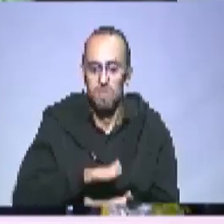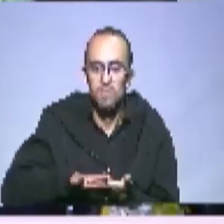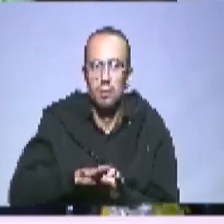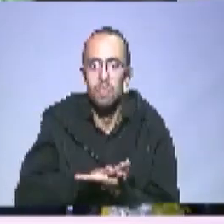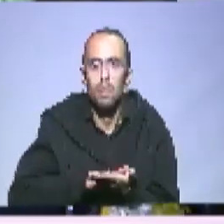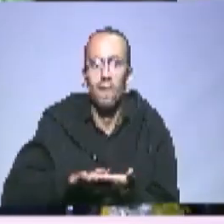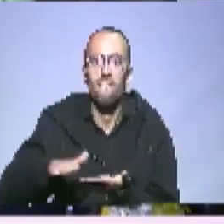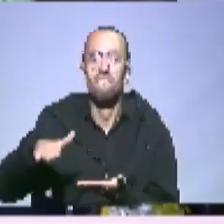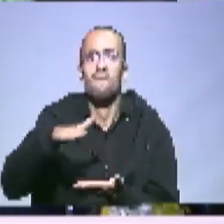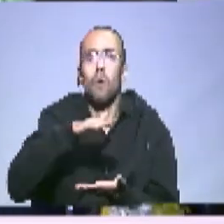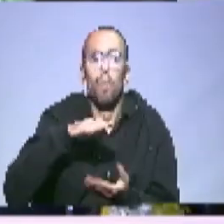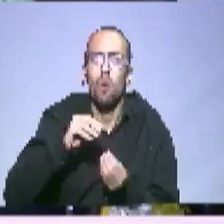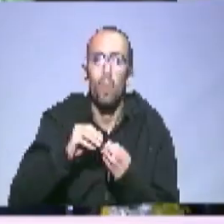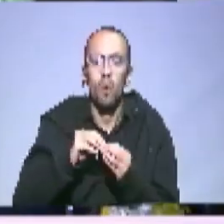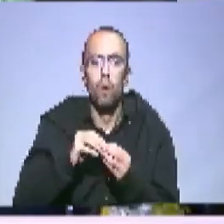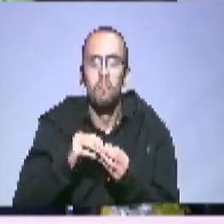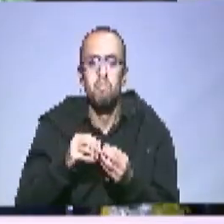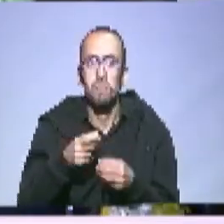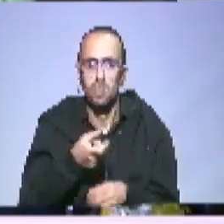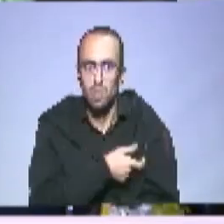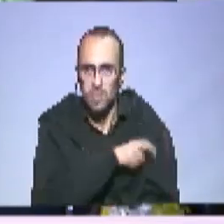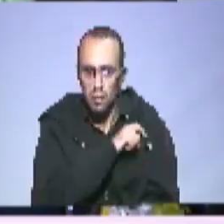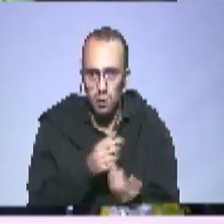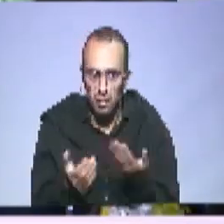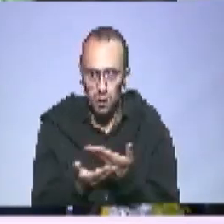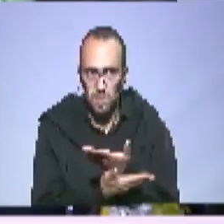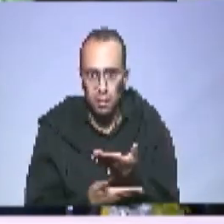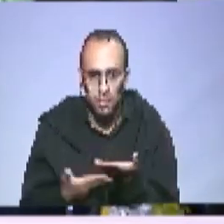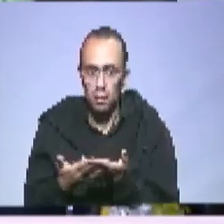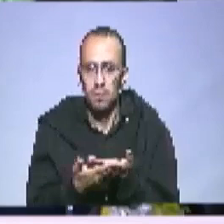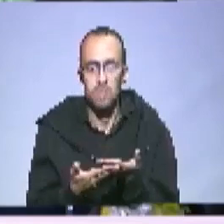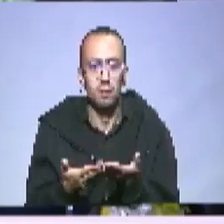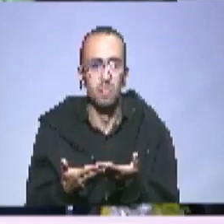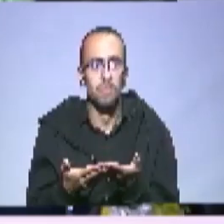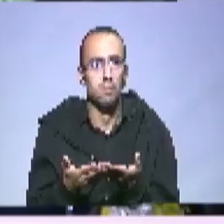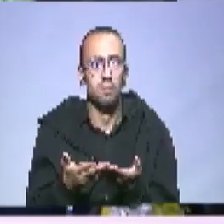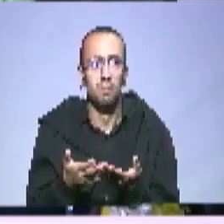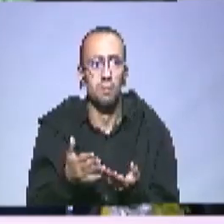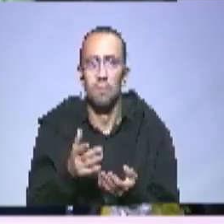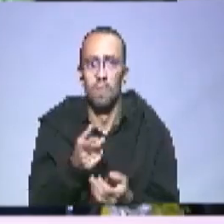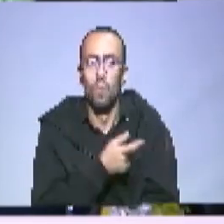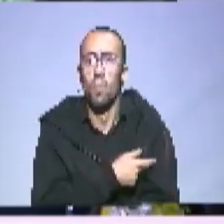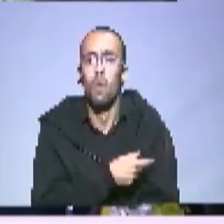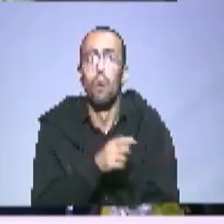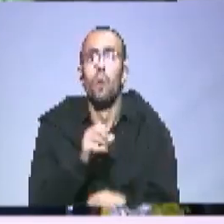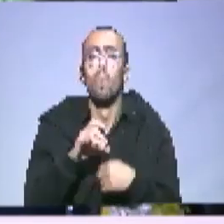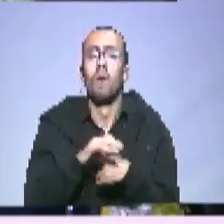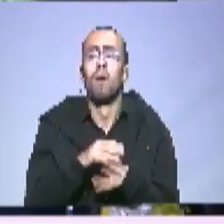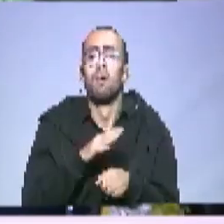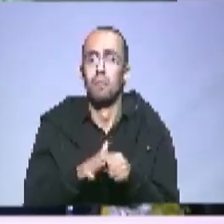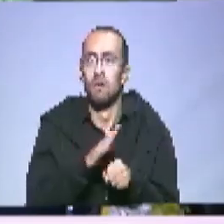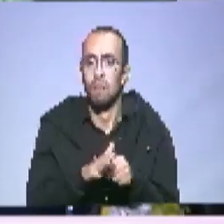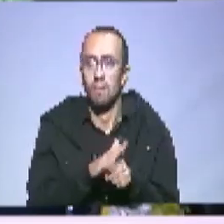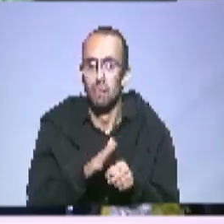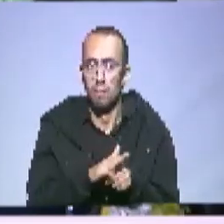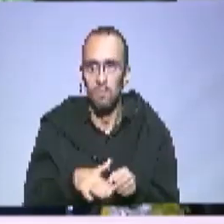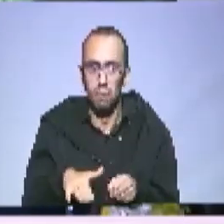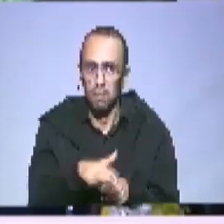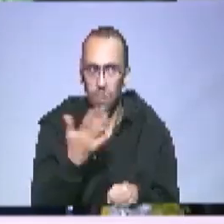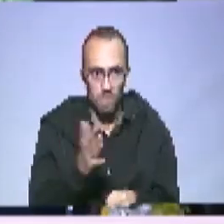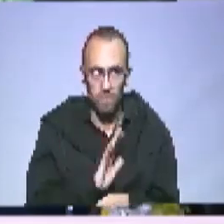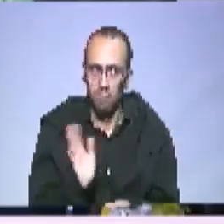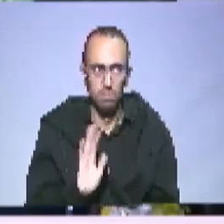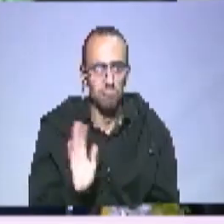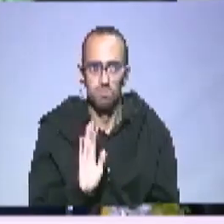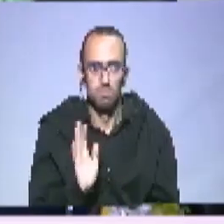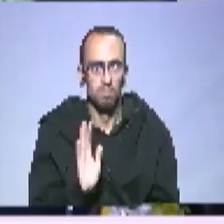من فوق؟ بطاطس مسلوقه ولا احط ايه؟ حطي ترنشات طماطم. ما احطش اي حاجه تانية